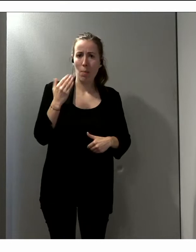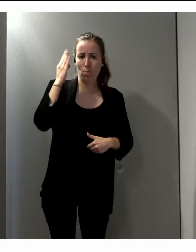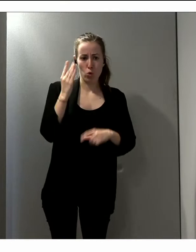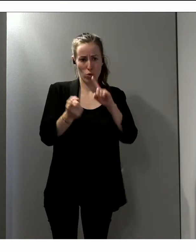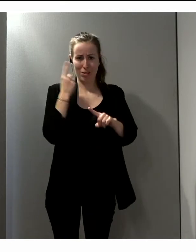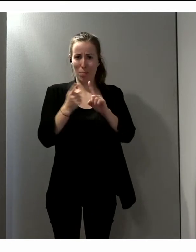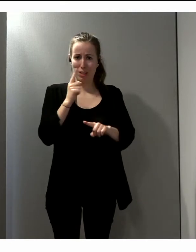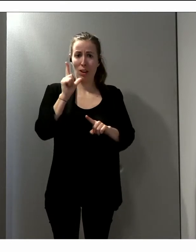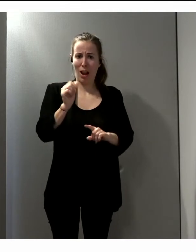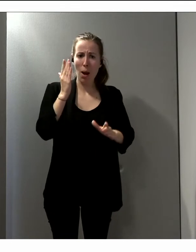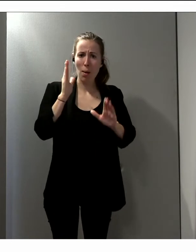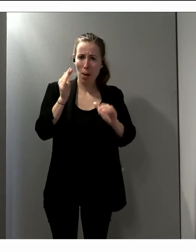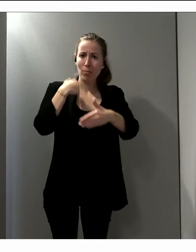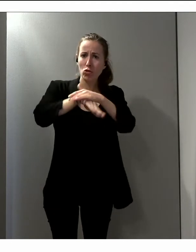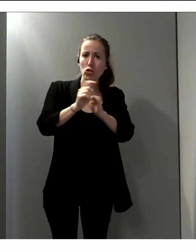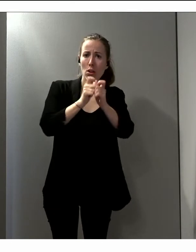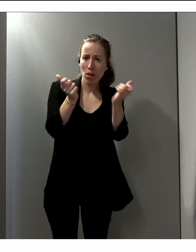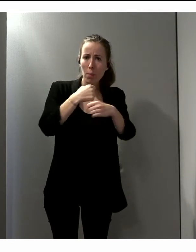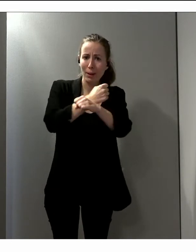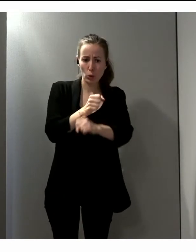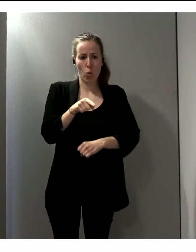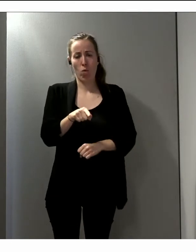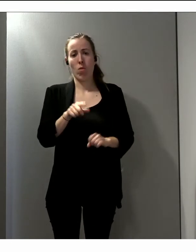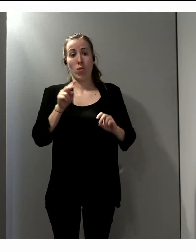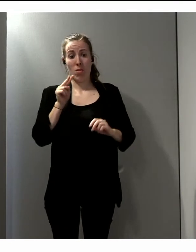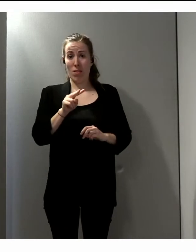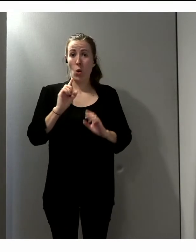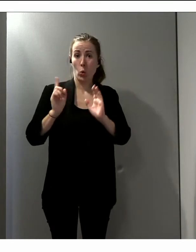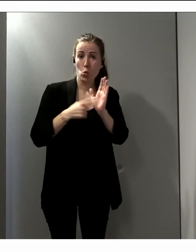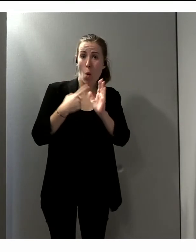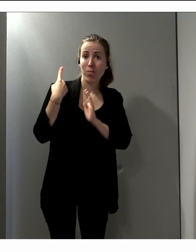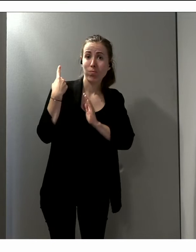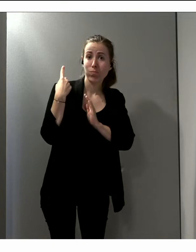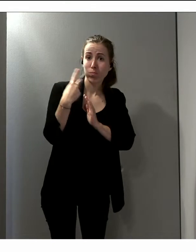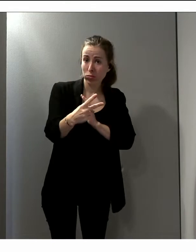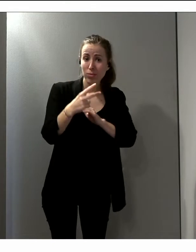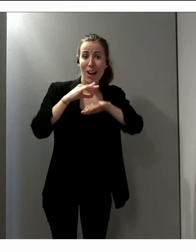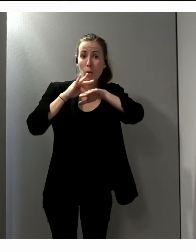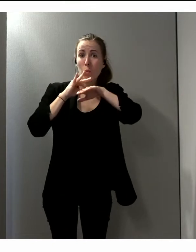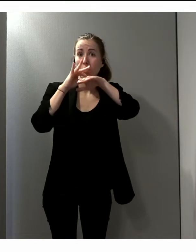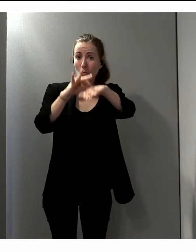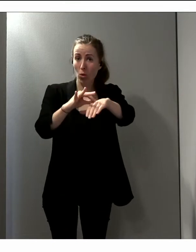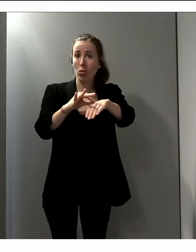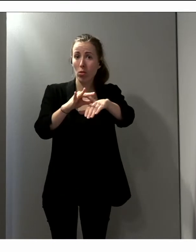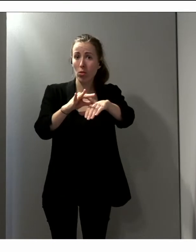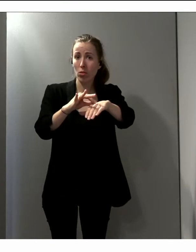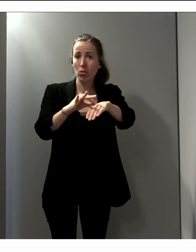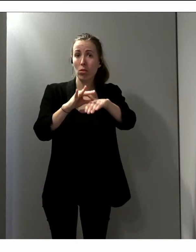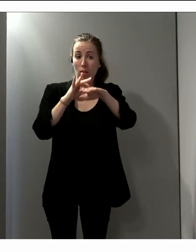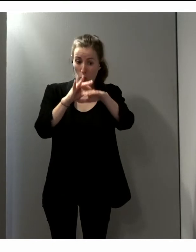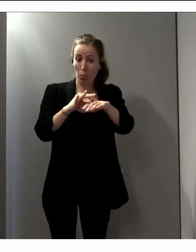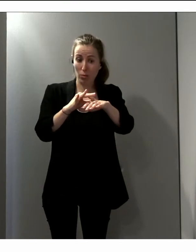spécifiques des personnes en situation de handicap en détention, ce droit aussi à l'accompagnement qui